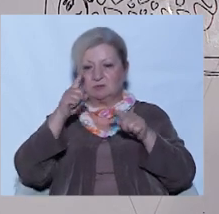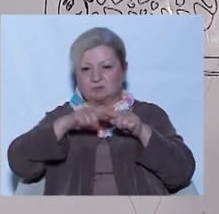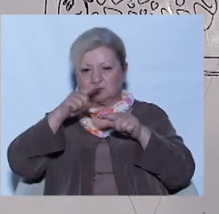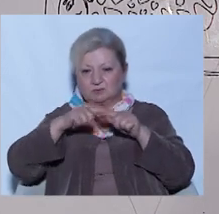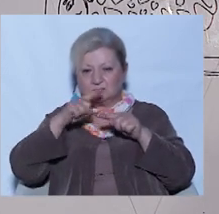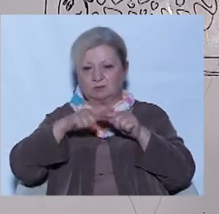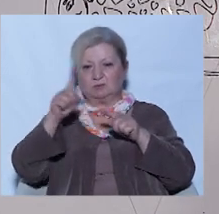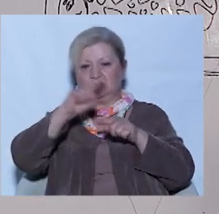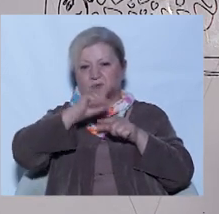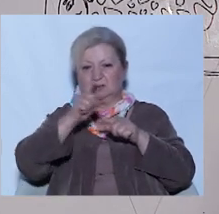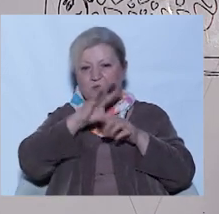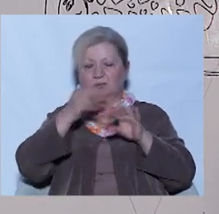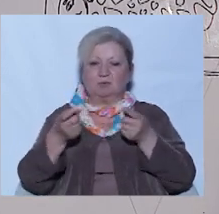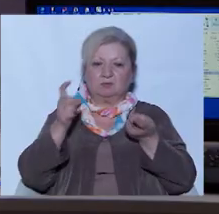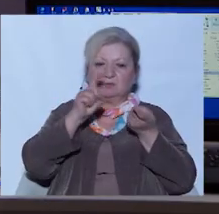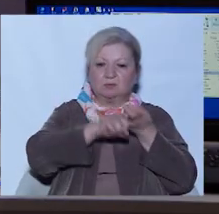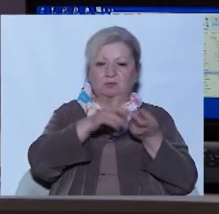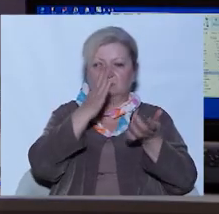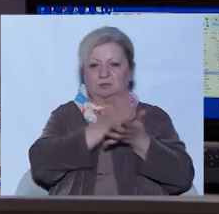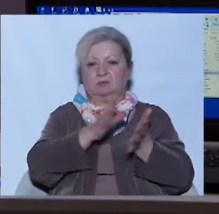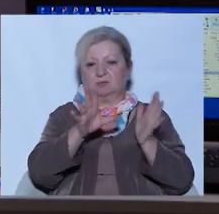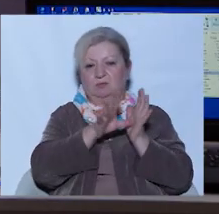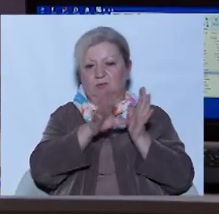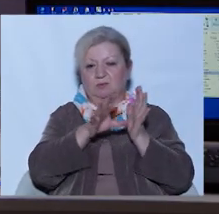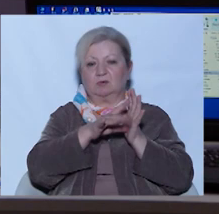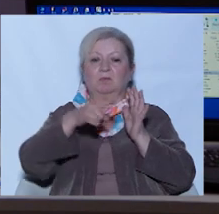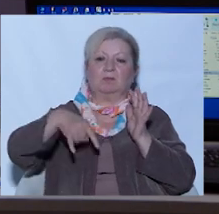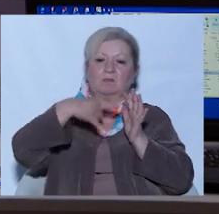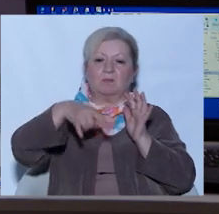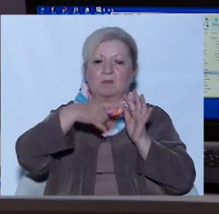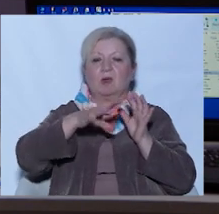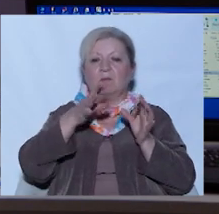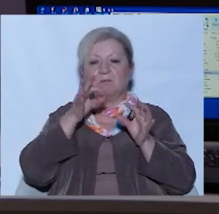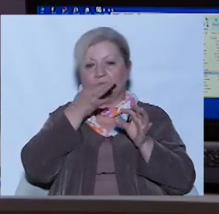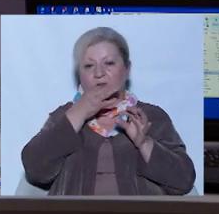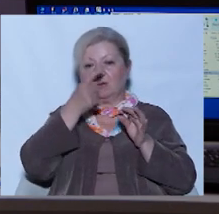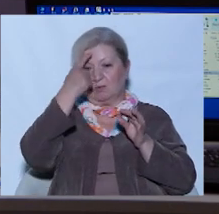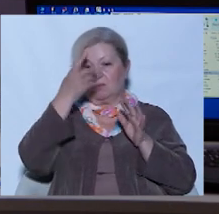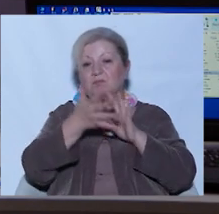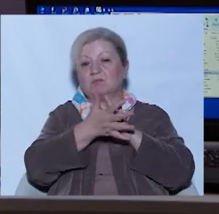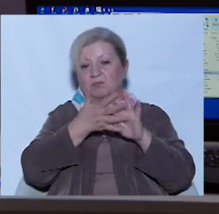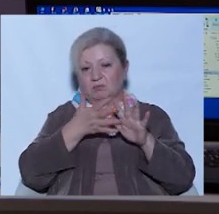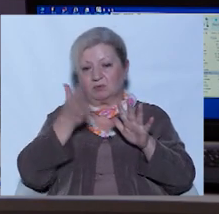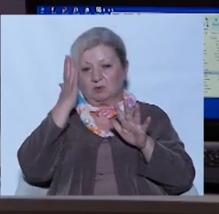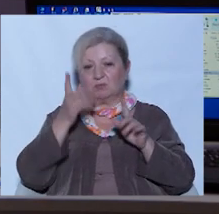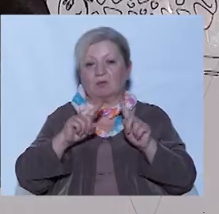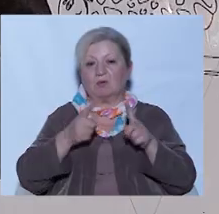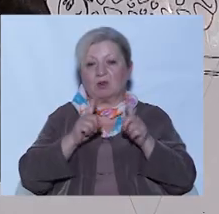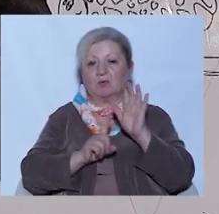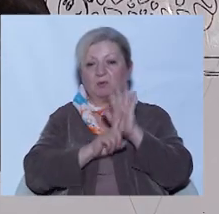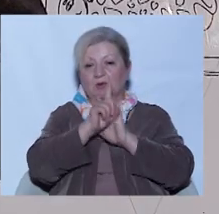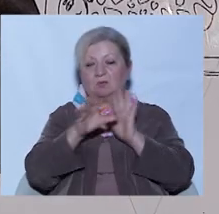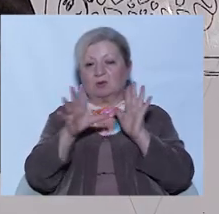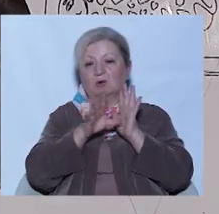იქნება გამოყენებული, დაკავშირებულია ელექტროობასთან და მაგნიტისთან. და მერე მიხვდებით, რატომ დაიწყეთ საუბარი ელექტროობით,